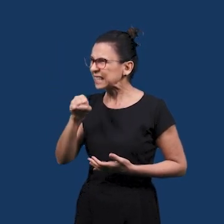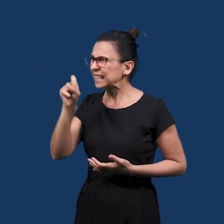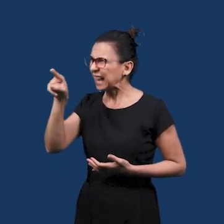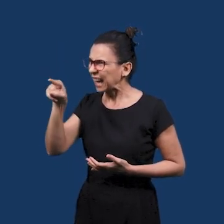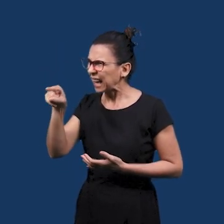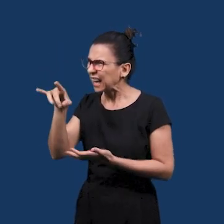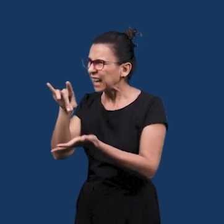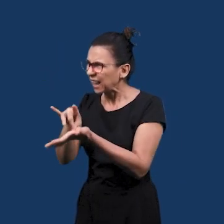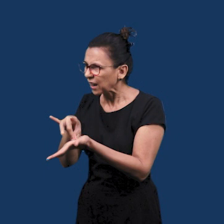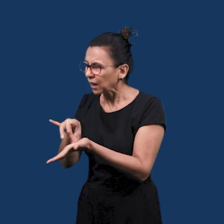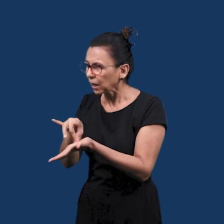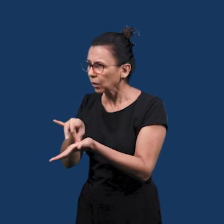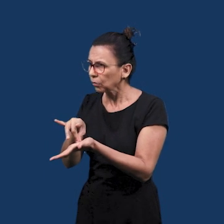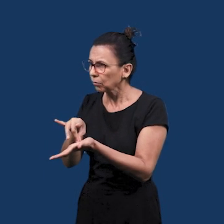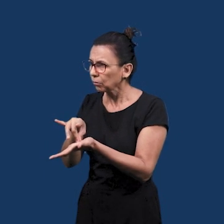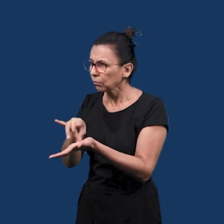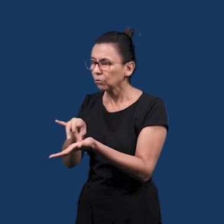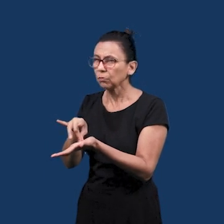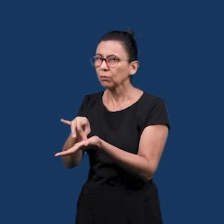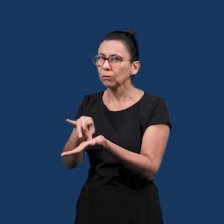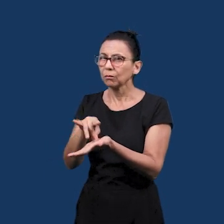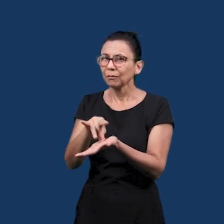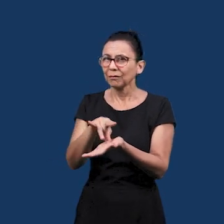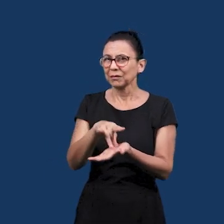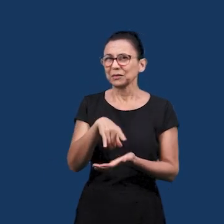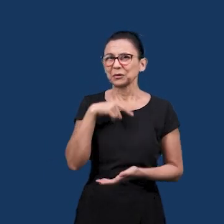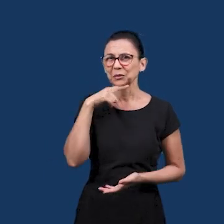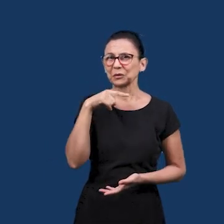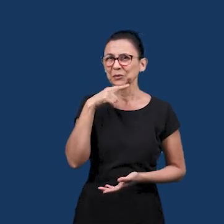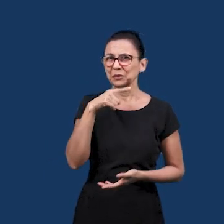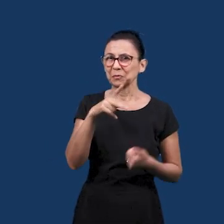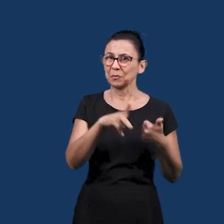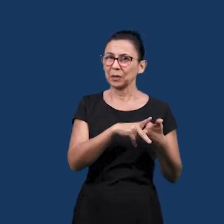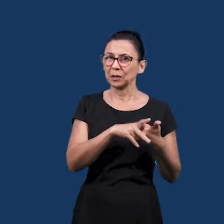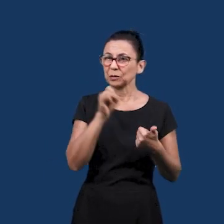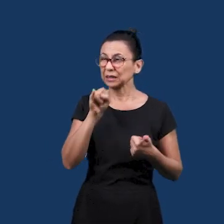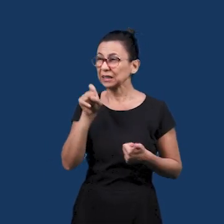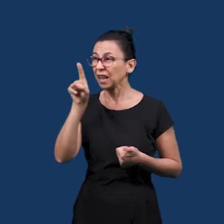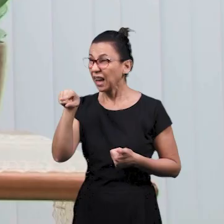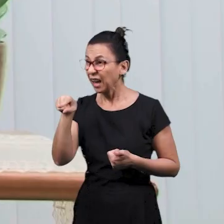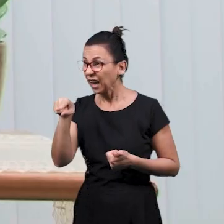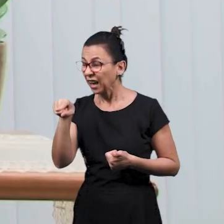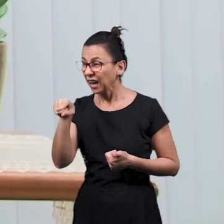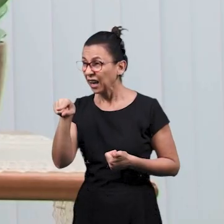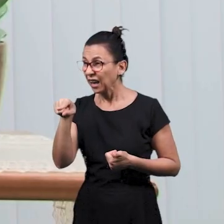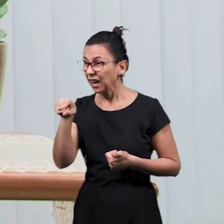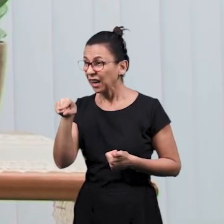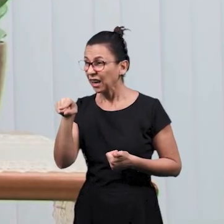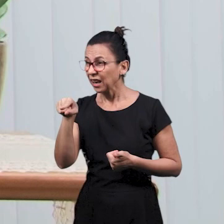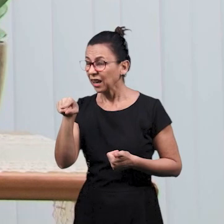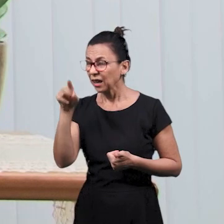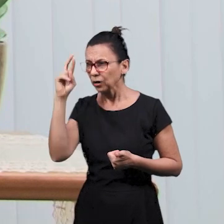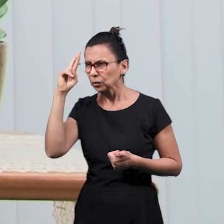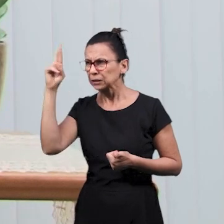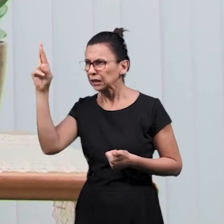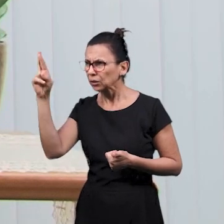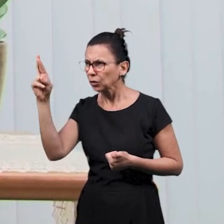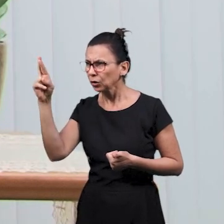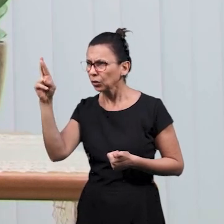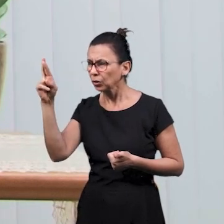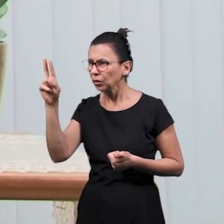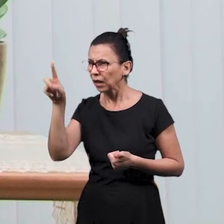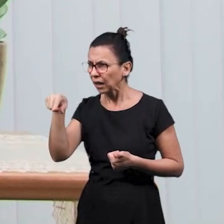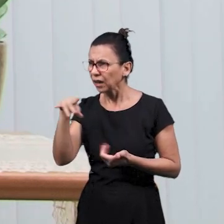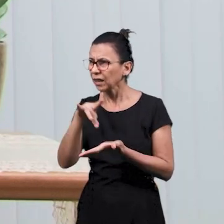поверил. Как мы знаем, откуда мы знаем, что Петр не поверил? «Господи, если это